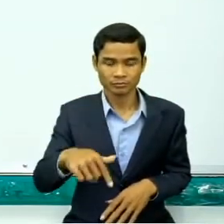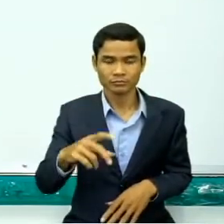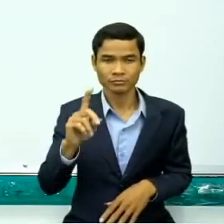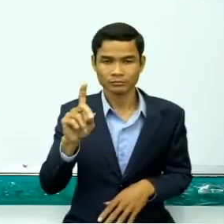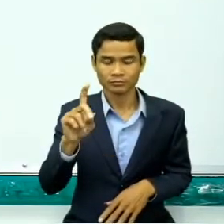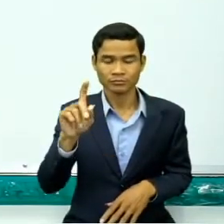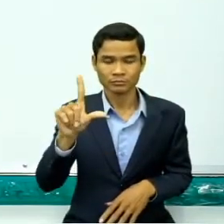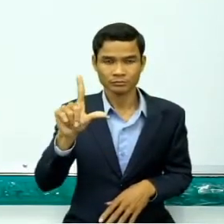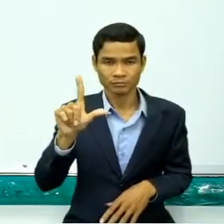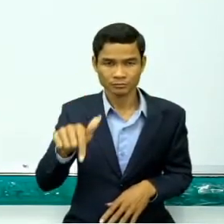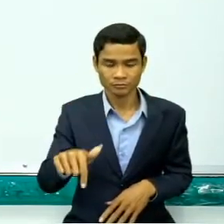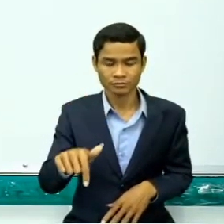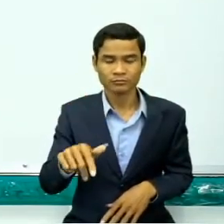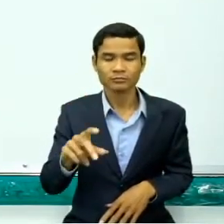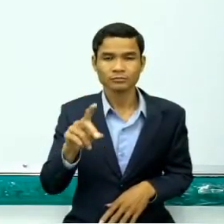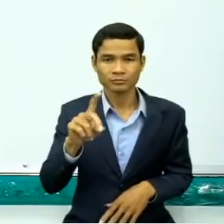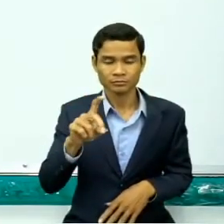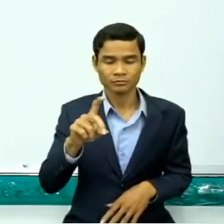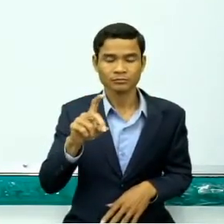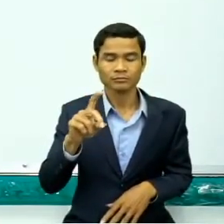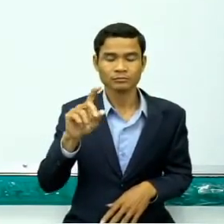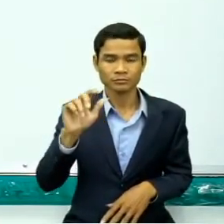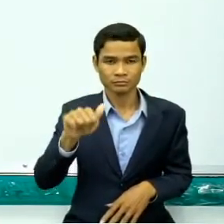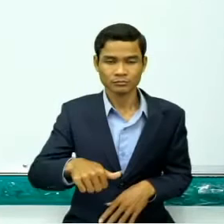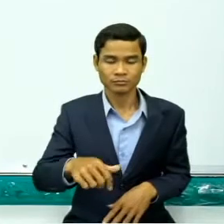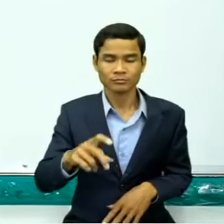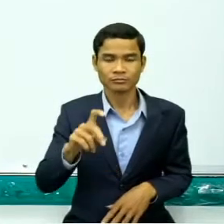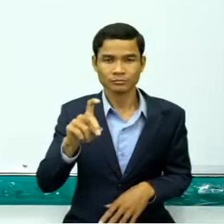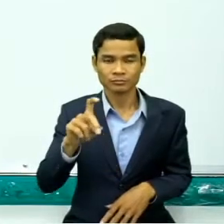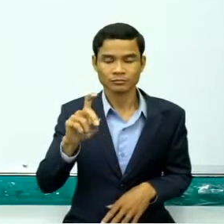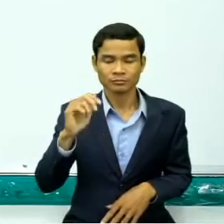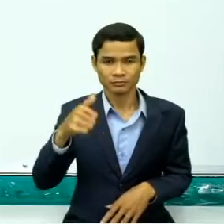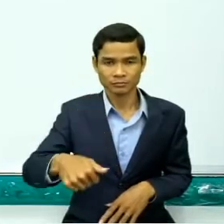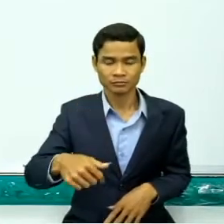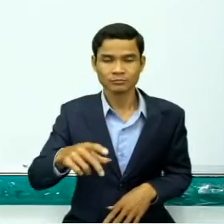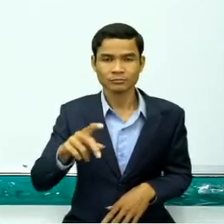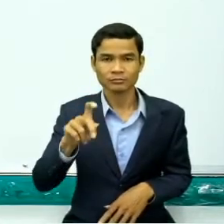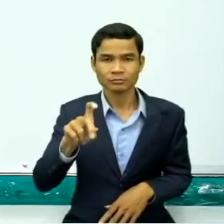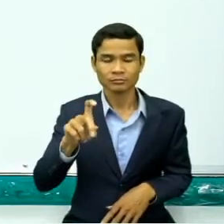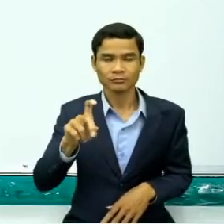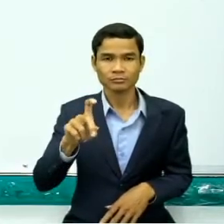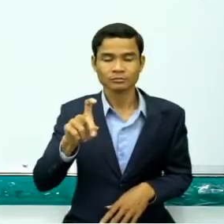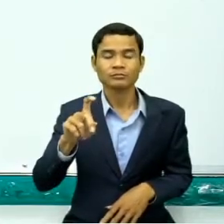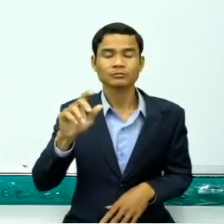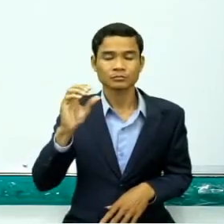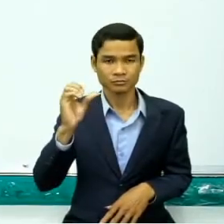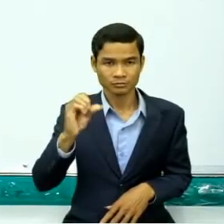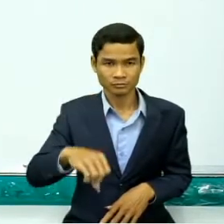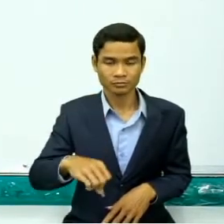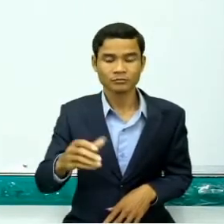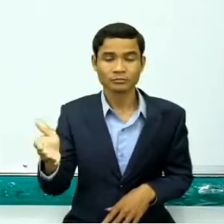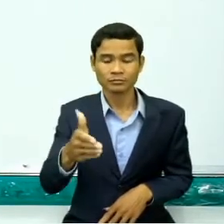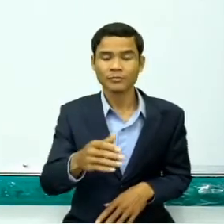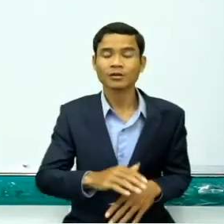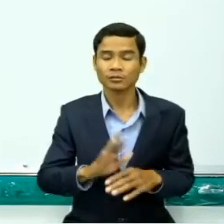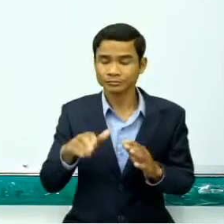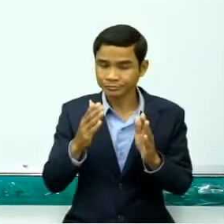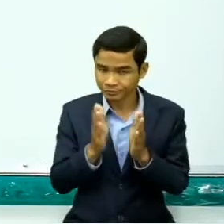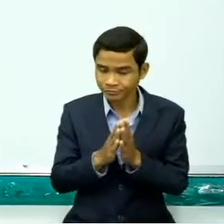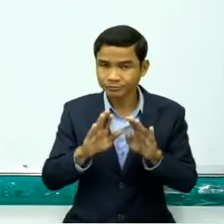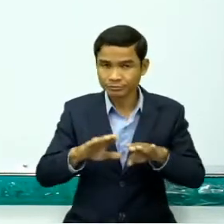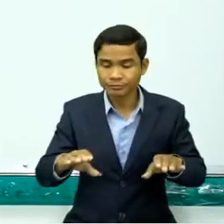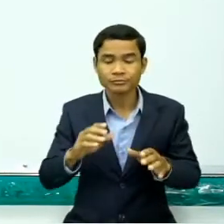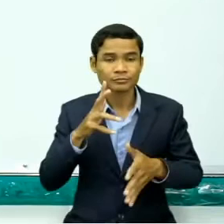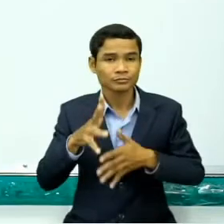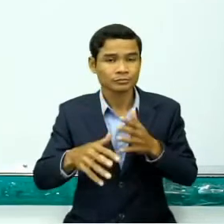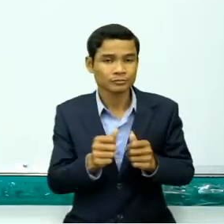chớ phá nhớ phá nhớ phá lờ chào con cho rôm